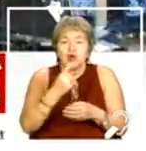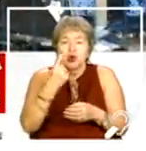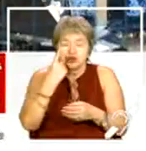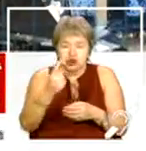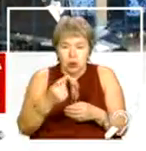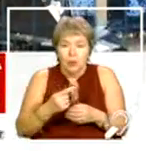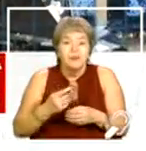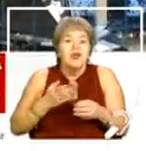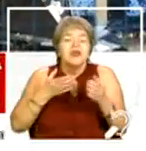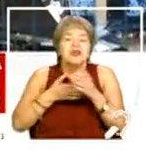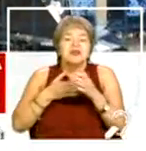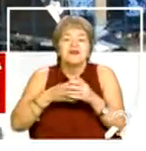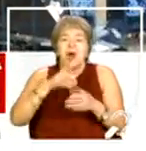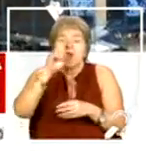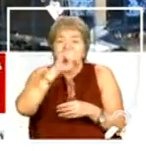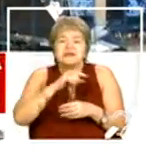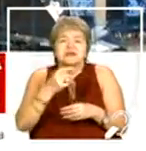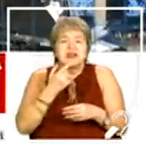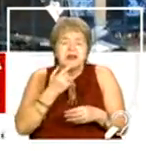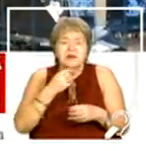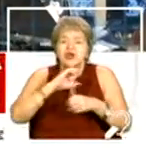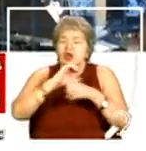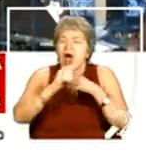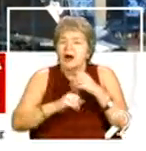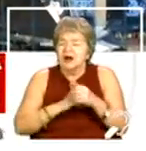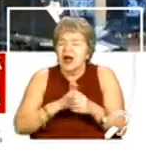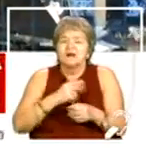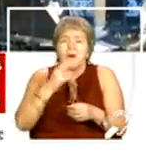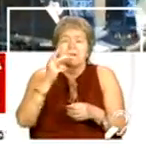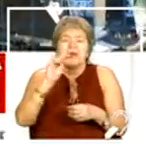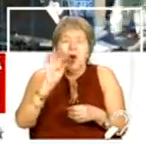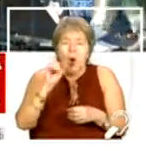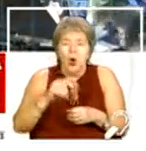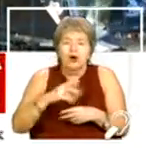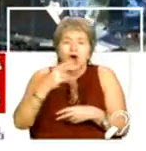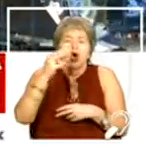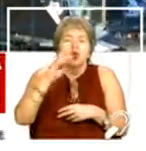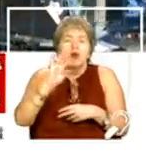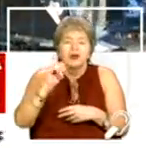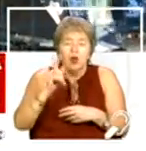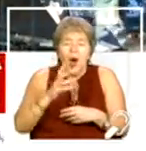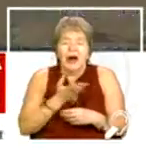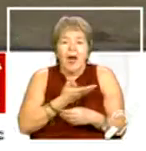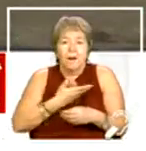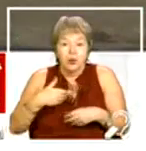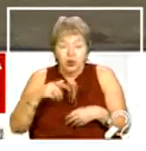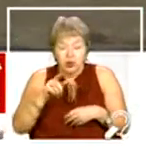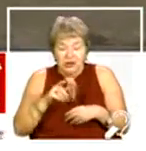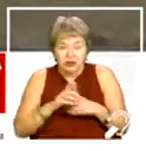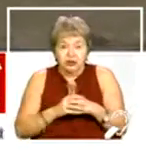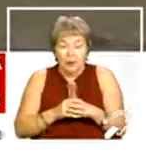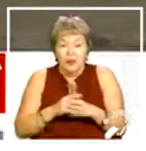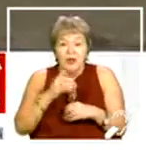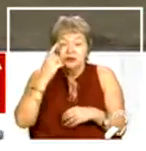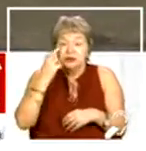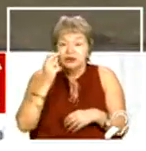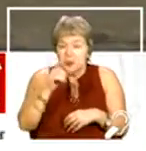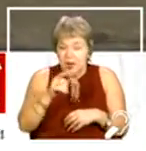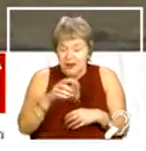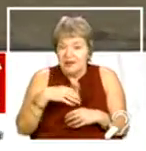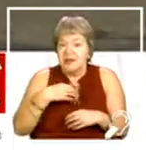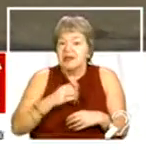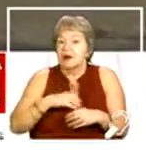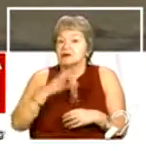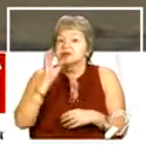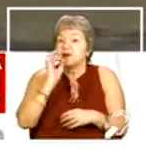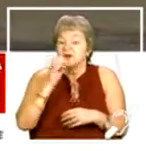în vestul țării, în județele Timiș, Arad, Bihor, Hunedoara, dar și în București. Suspecții erau